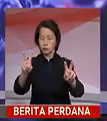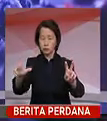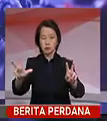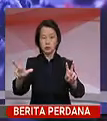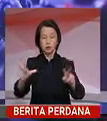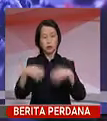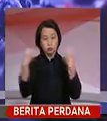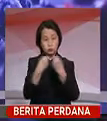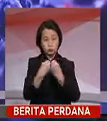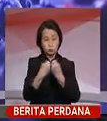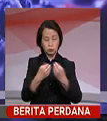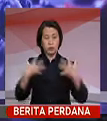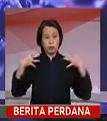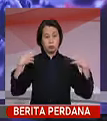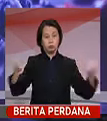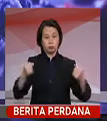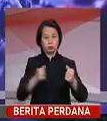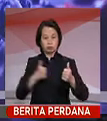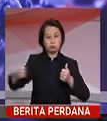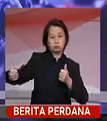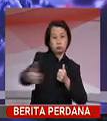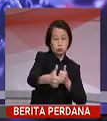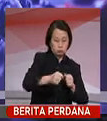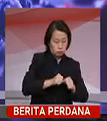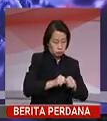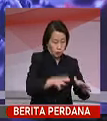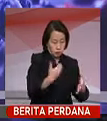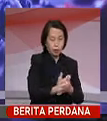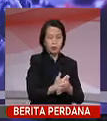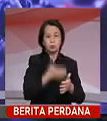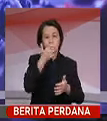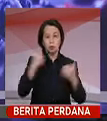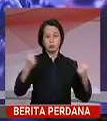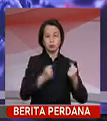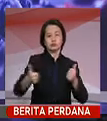252,623. Jumlah kes sembuh itu mengatasi kes jangkitan baharu iaitu sebanyak